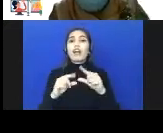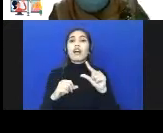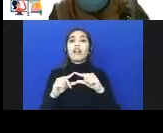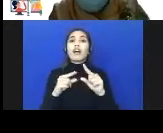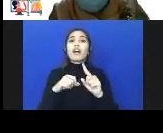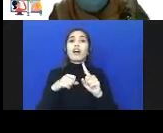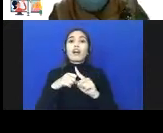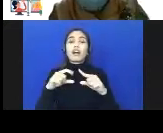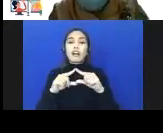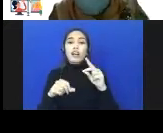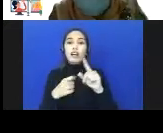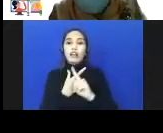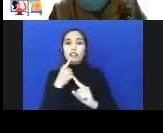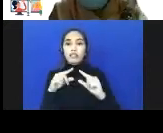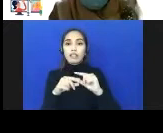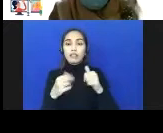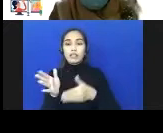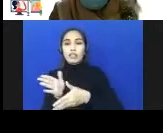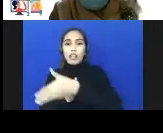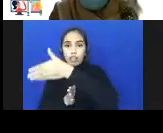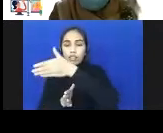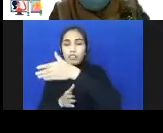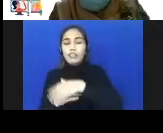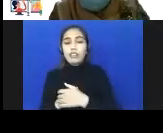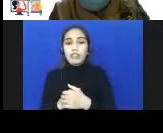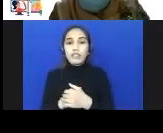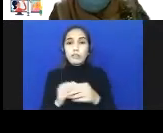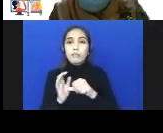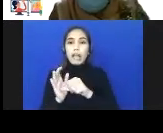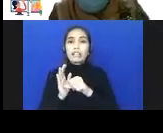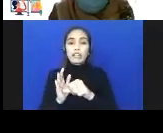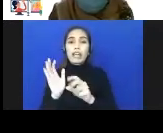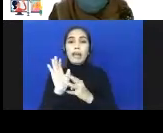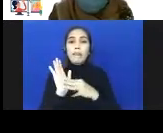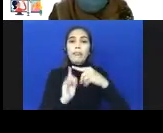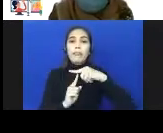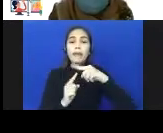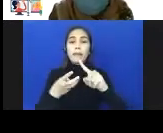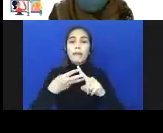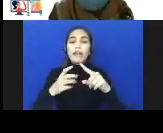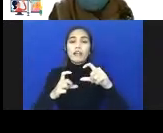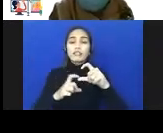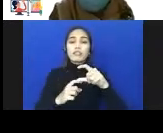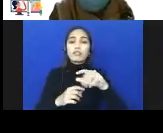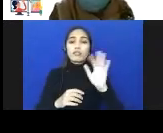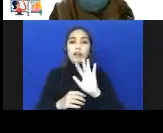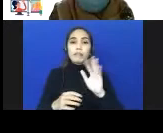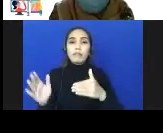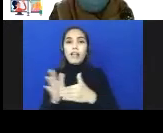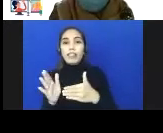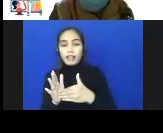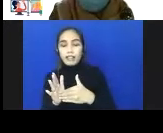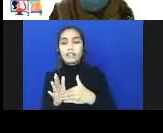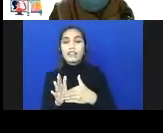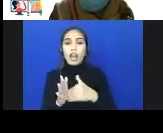insya Allah Kalakarya tetap bisa kita laksanakan pelayanan, karena pelayanan MTBS tidak bisa kita hentikan, harus tetap